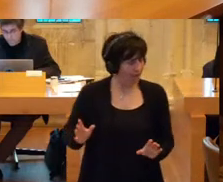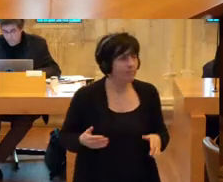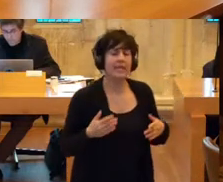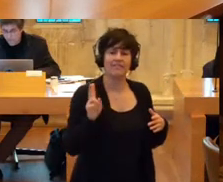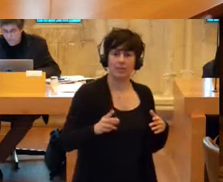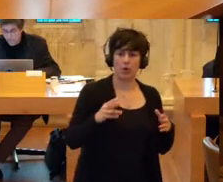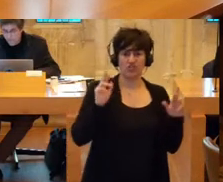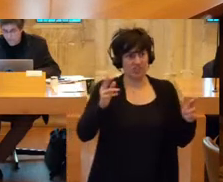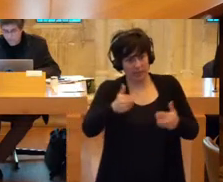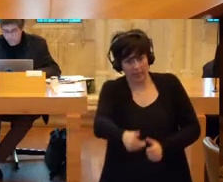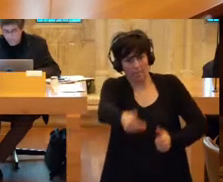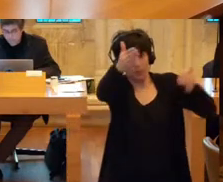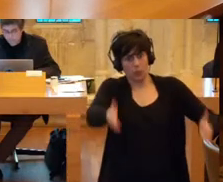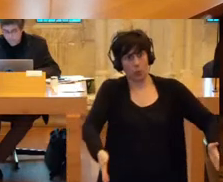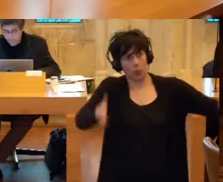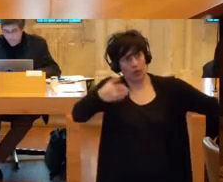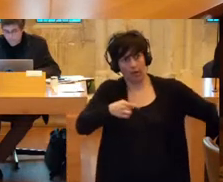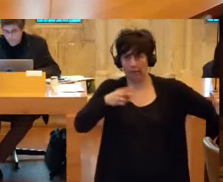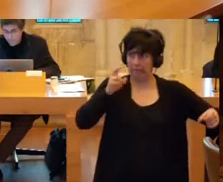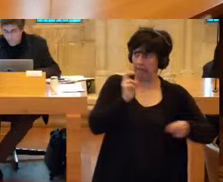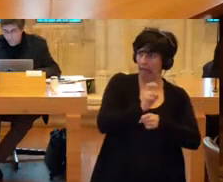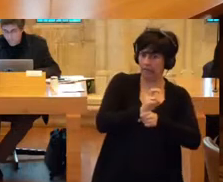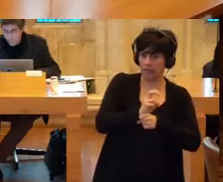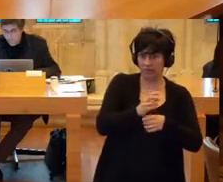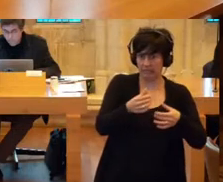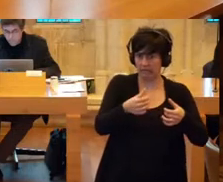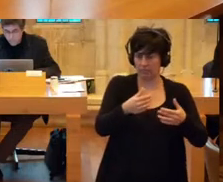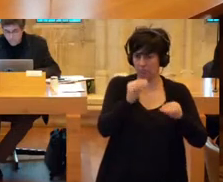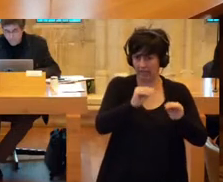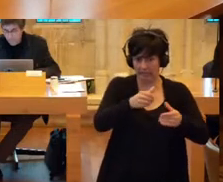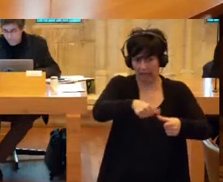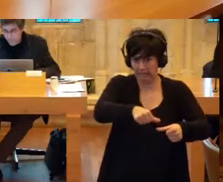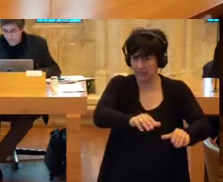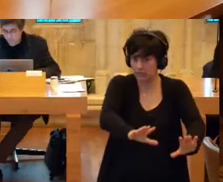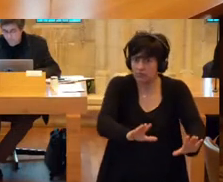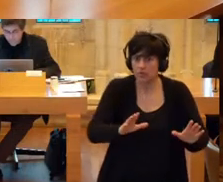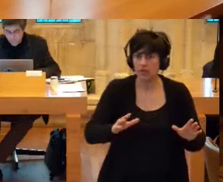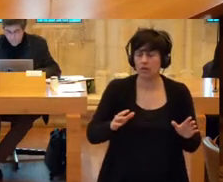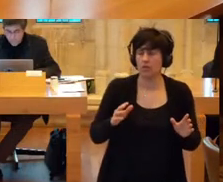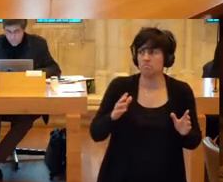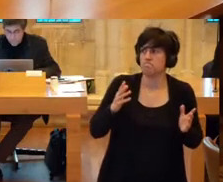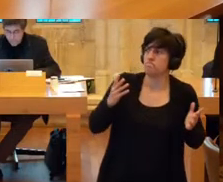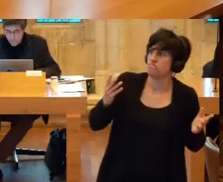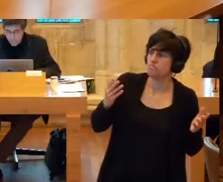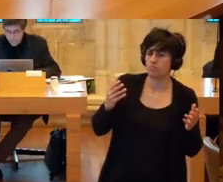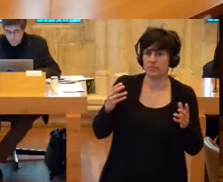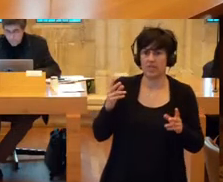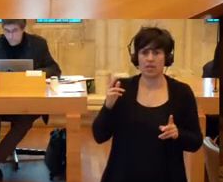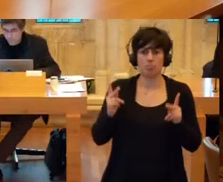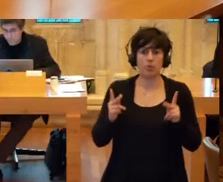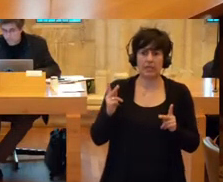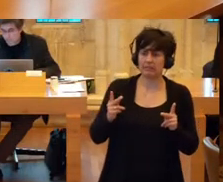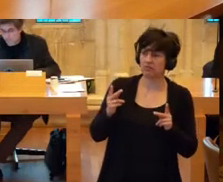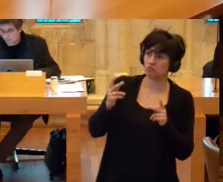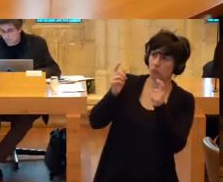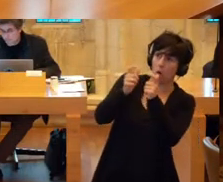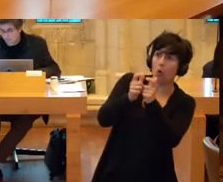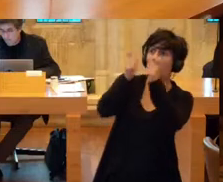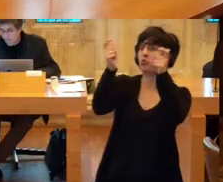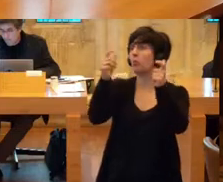Et dans l'idéal, ce serait même qu'une entreprise de réhabilitation du bâtiment